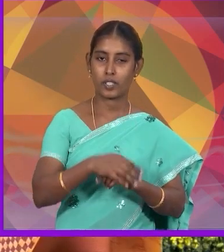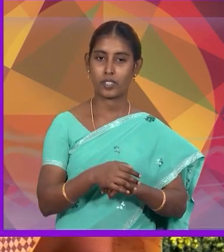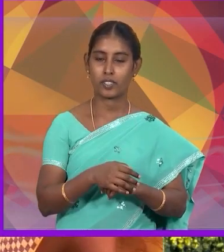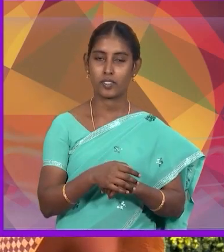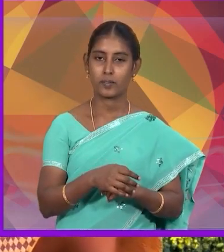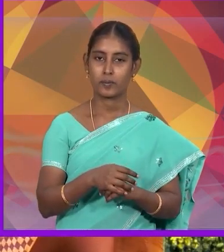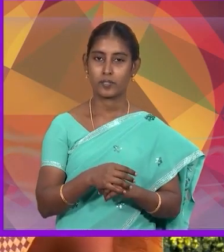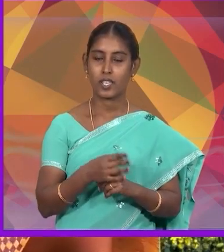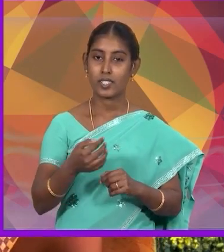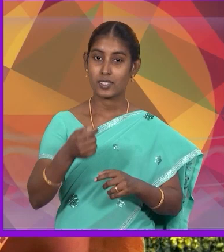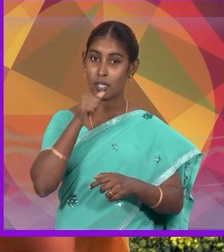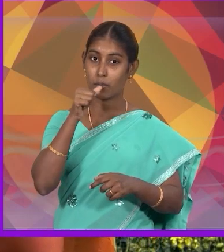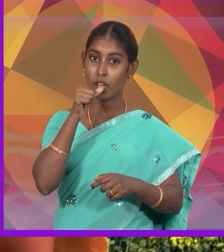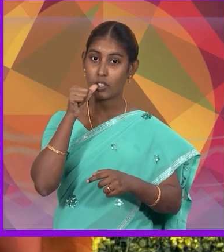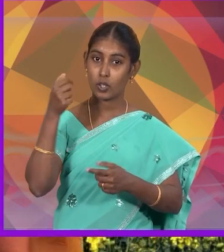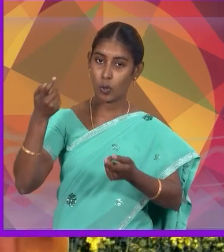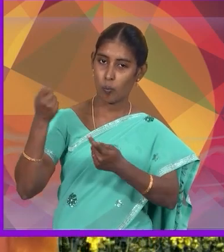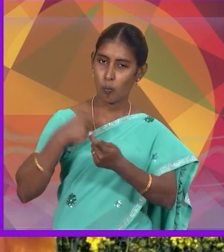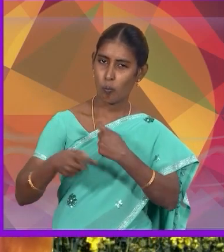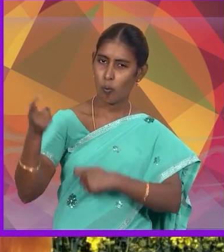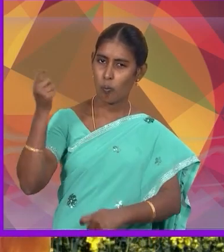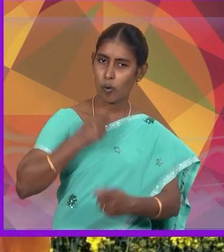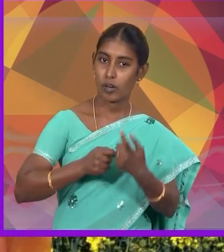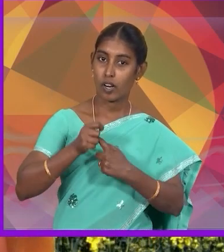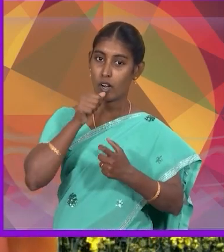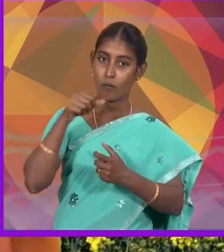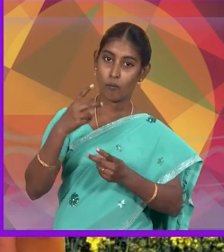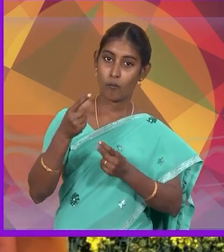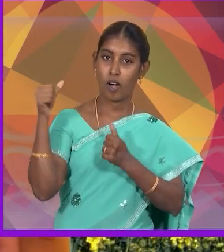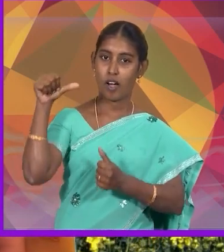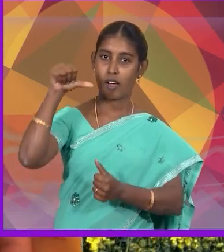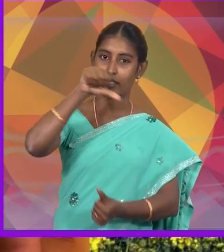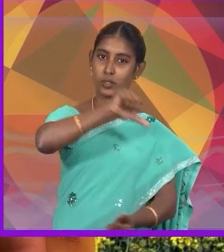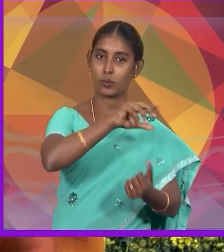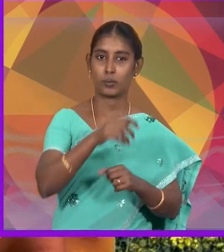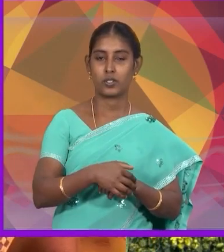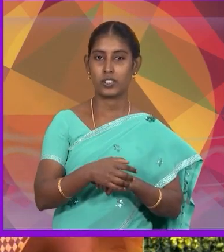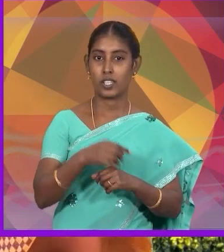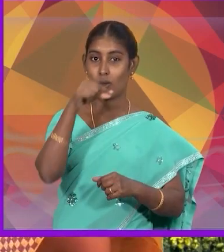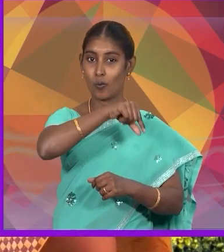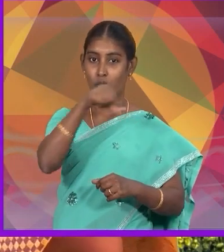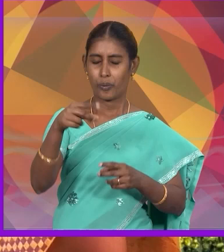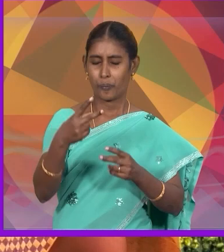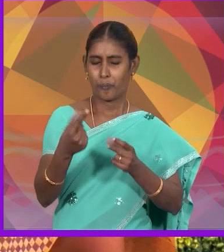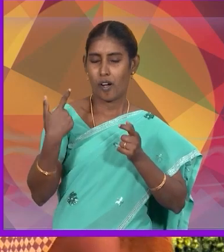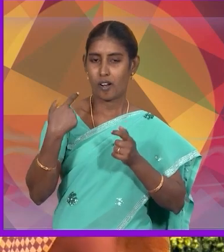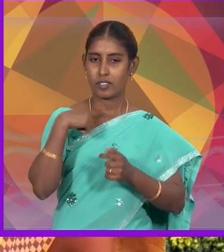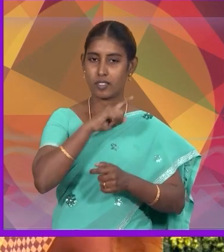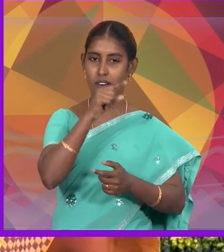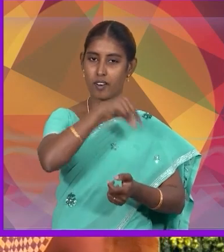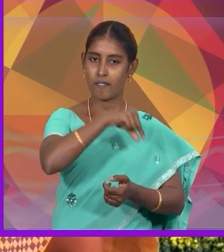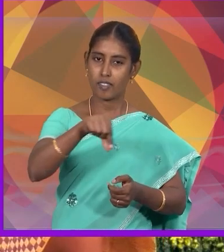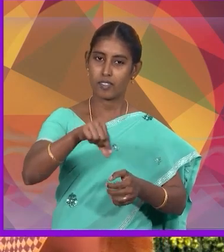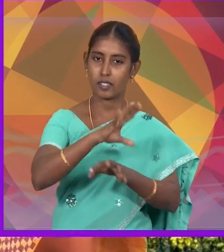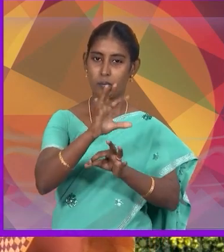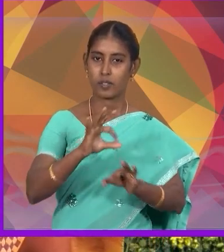சால்ல மூந்துதான் இறைச்சி சூரிய உதயாவதுக்குள்ளார கிணத்துக்கு பயிரிடுவாங்க. அப்ப அங்க வயல்ல பார்க்கும் போது அந்த